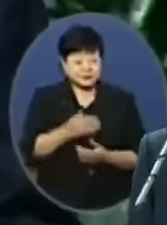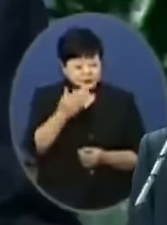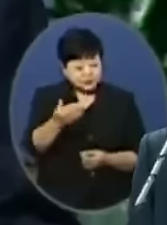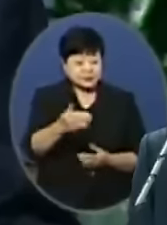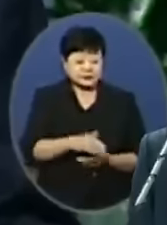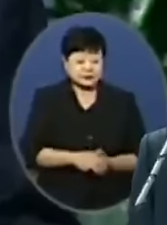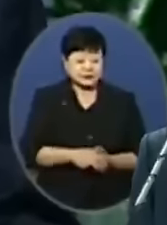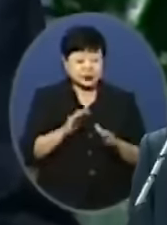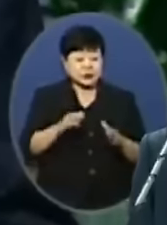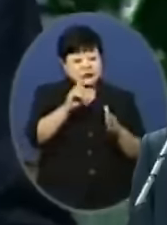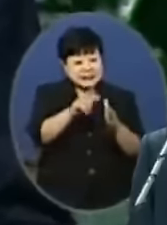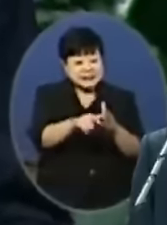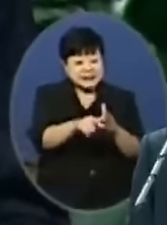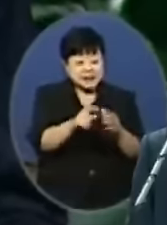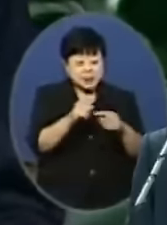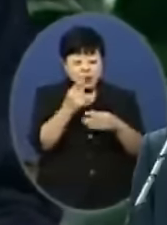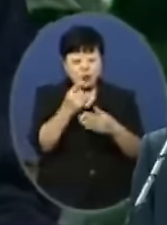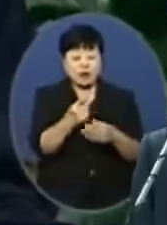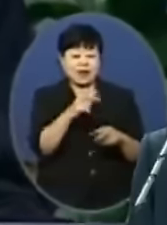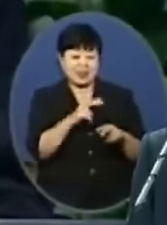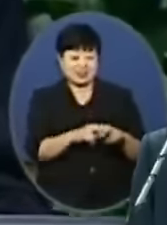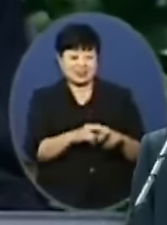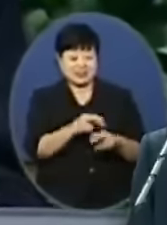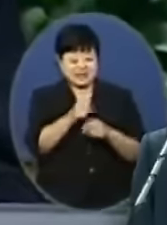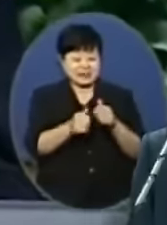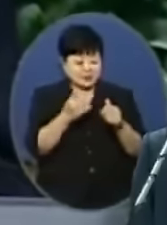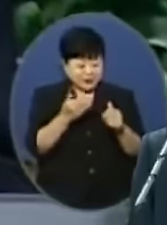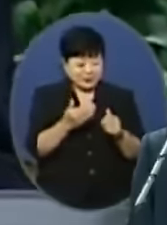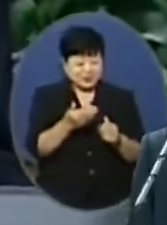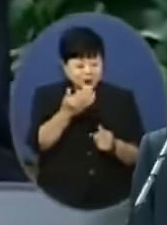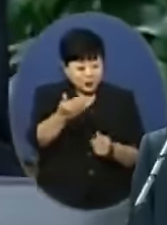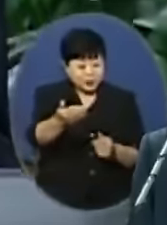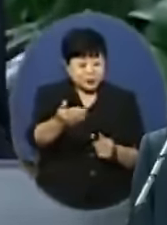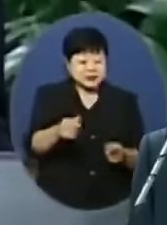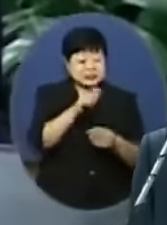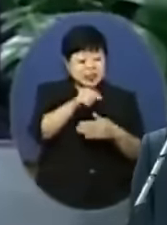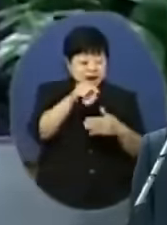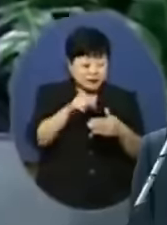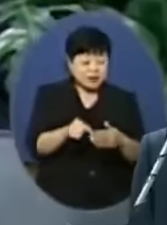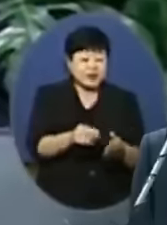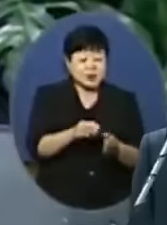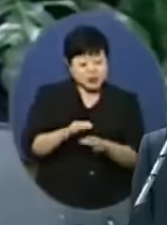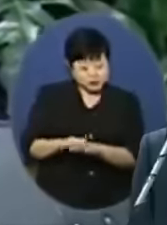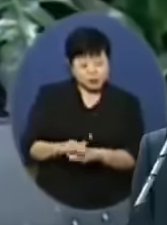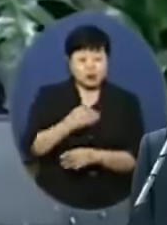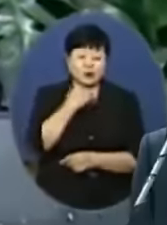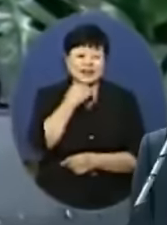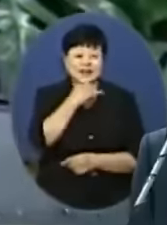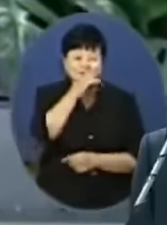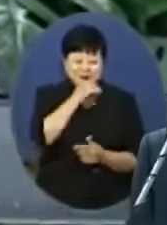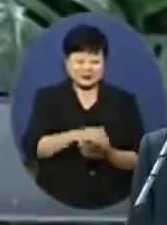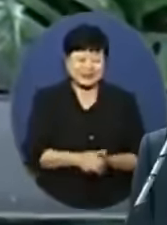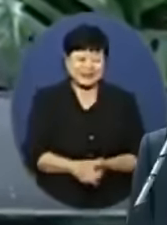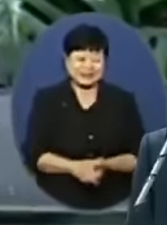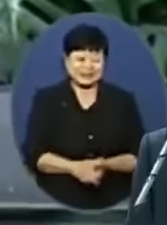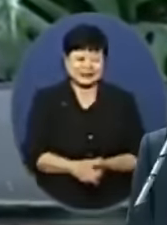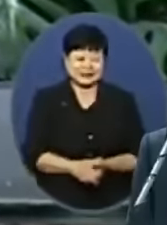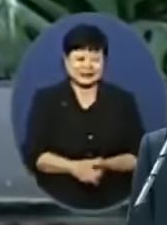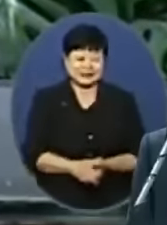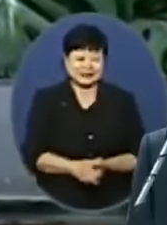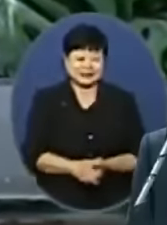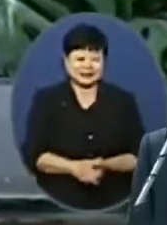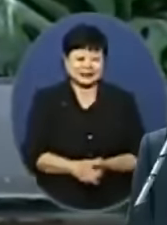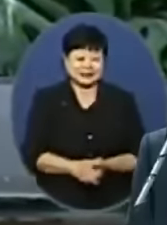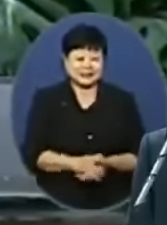여러분 오늘 이 시간에 이 교회에 와 앉아있지만 하나님이 여러분의 삶을 예비해 놓고 기다리고 있습니다. 필요하면